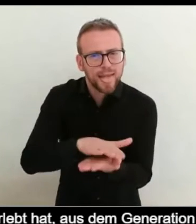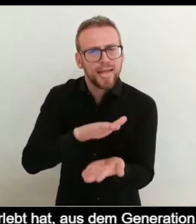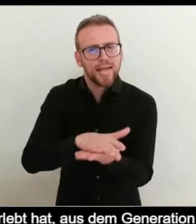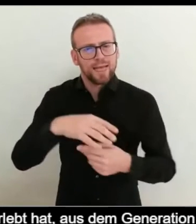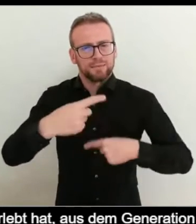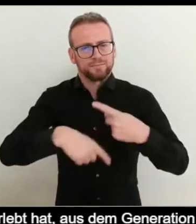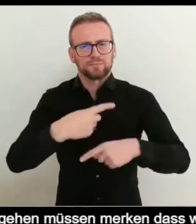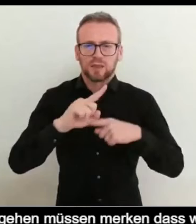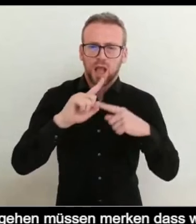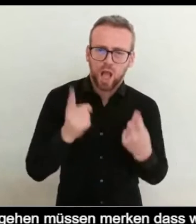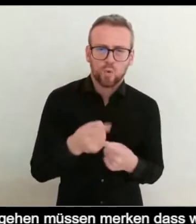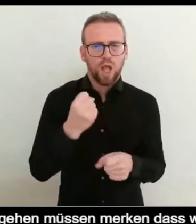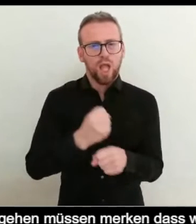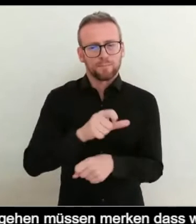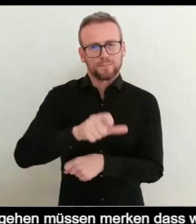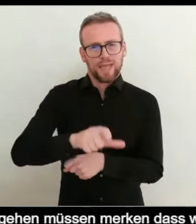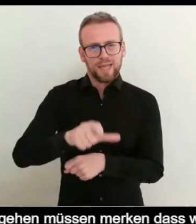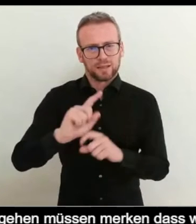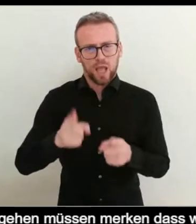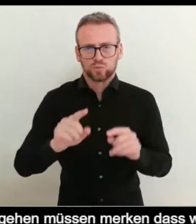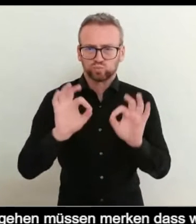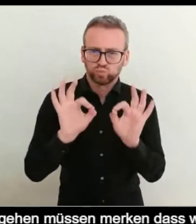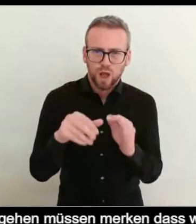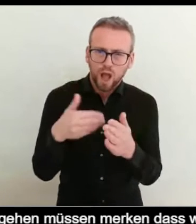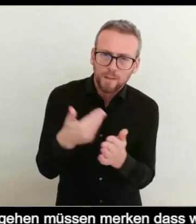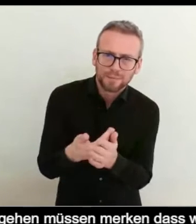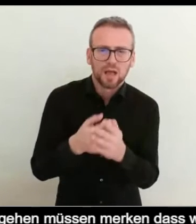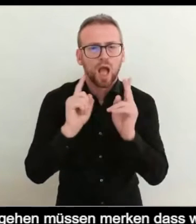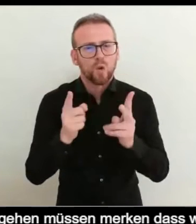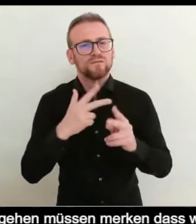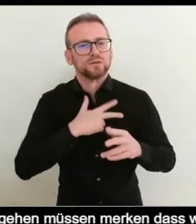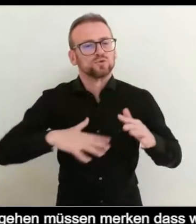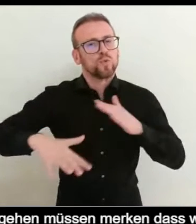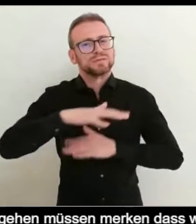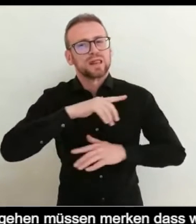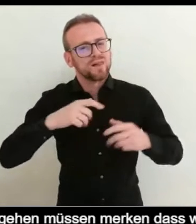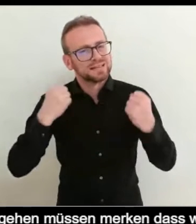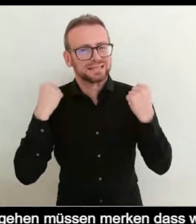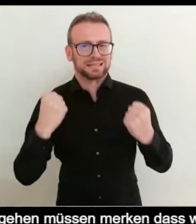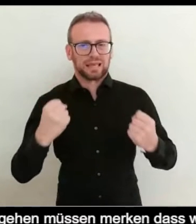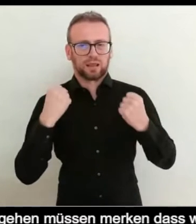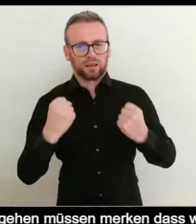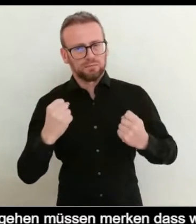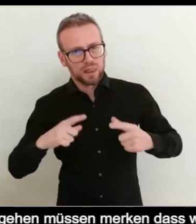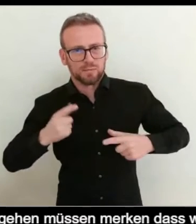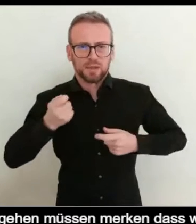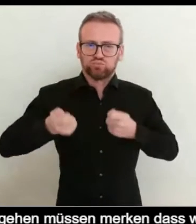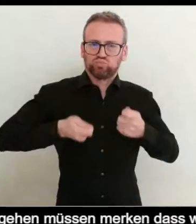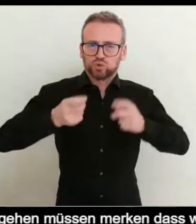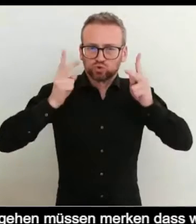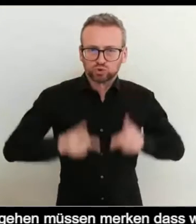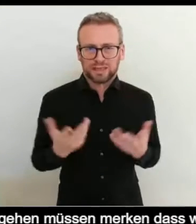besonderer Weise Planungssicherheit, weil sie lange Investitionszyklen haben. Da laufen Anlagen schnell mal 20 Jahre und länger. Deswegen